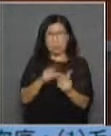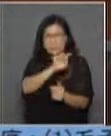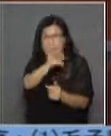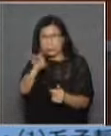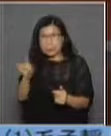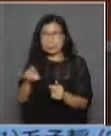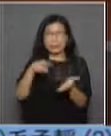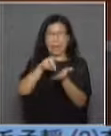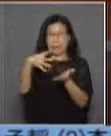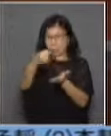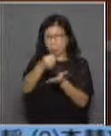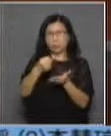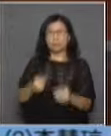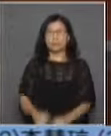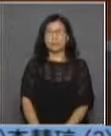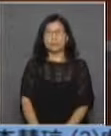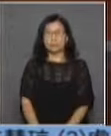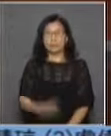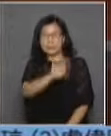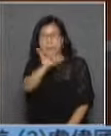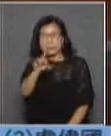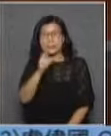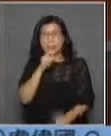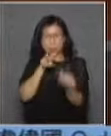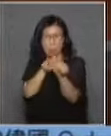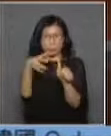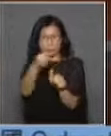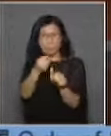政权，利用这个的管治权，